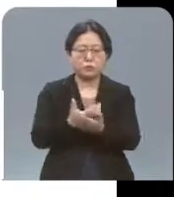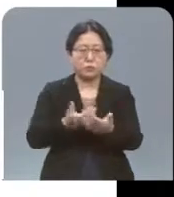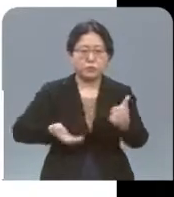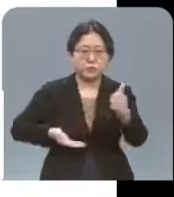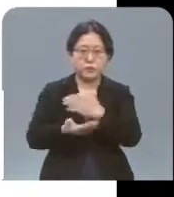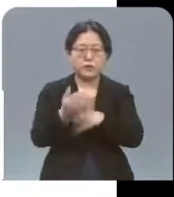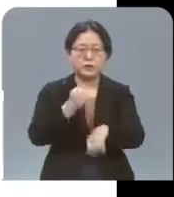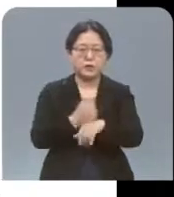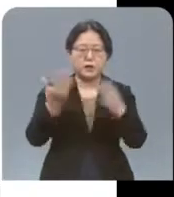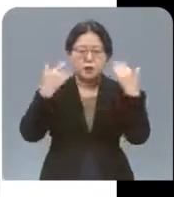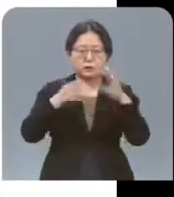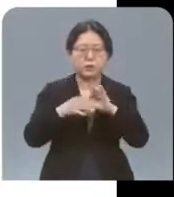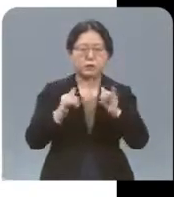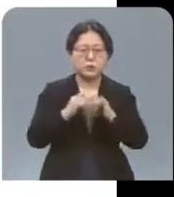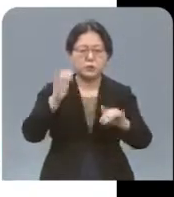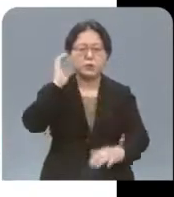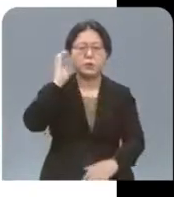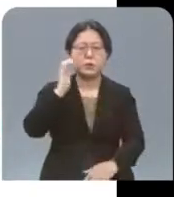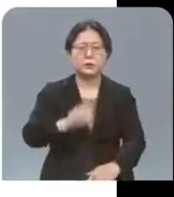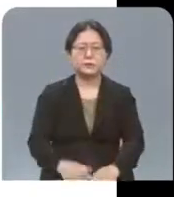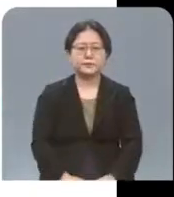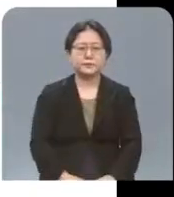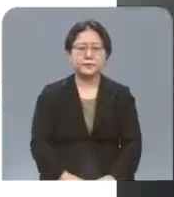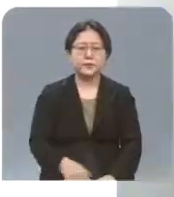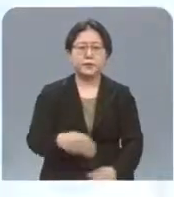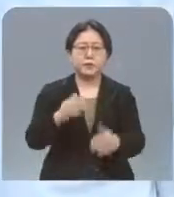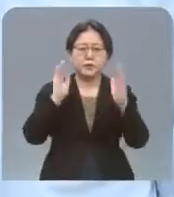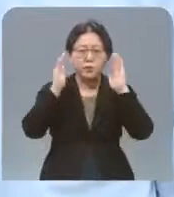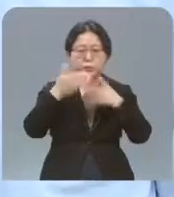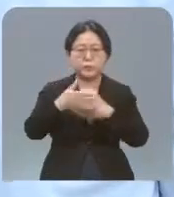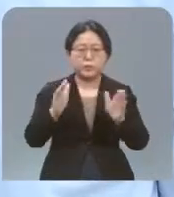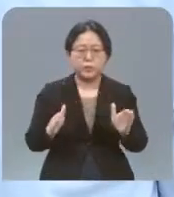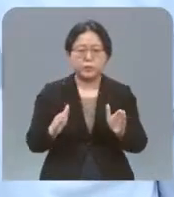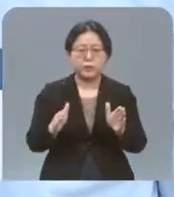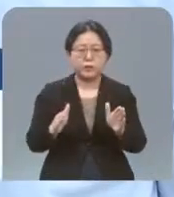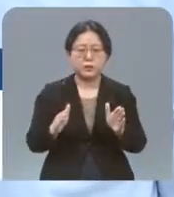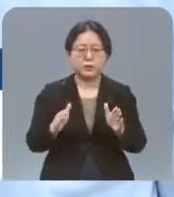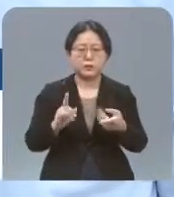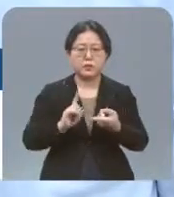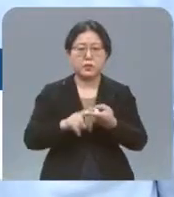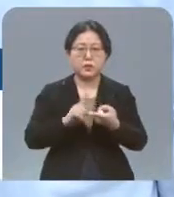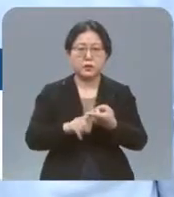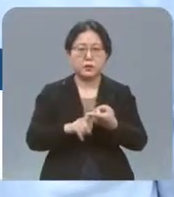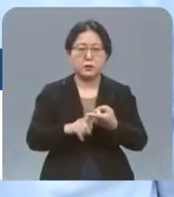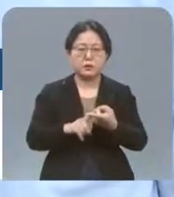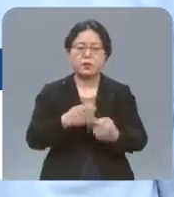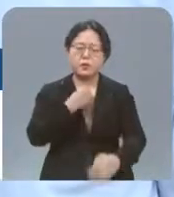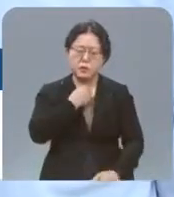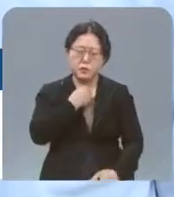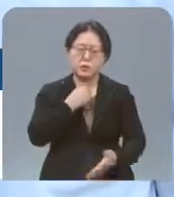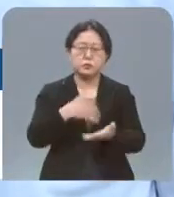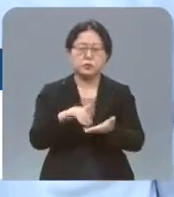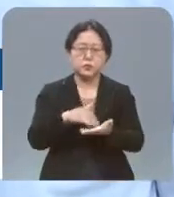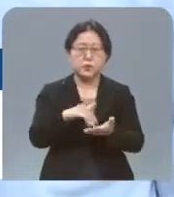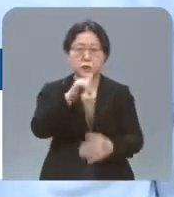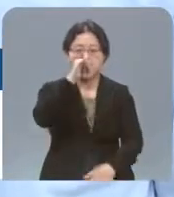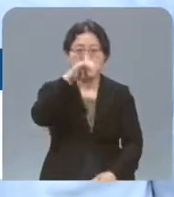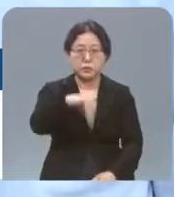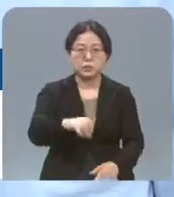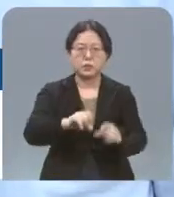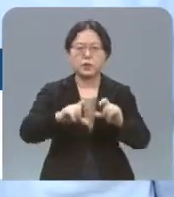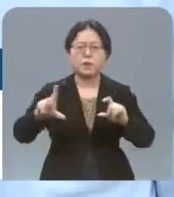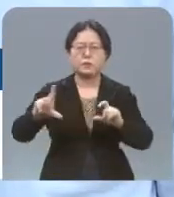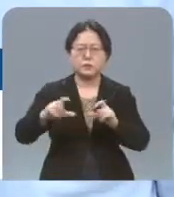학교 관계자들은 당혹했습니다. 365 스터디룸, 즉 공부방에 대한 수요가 있는 학교는 대부분